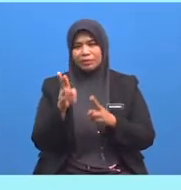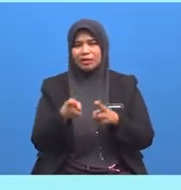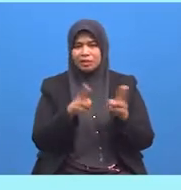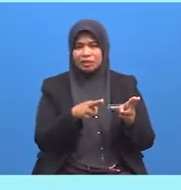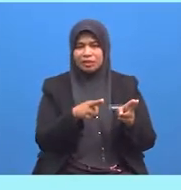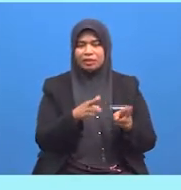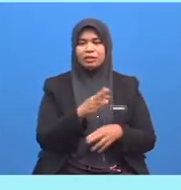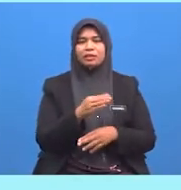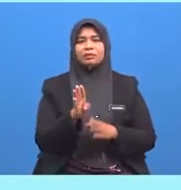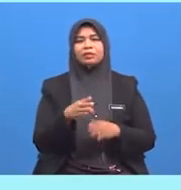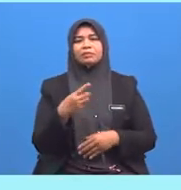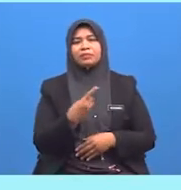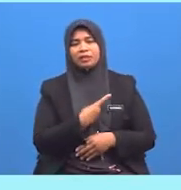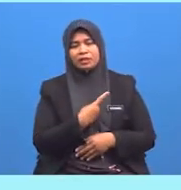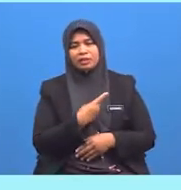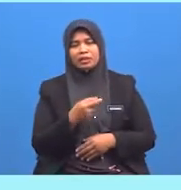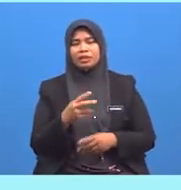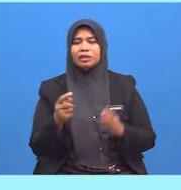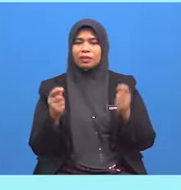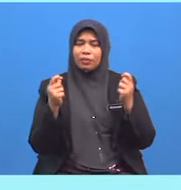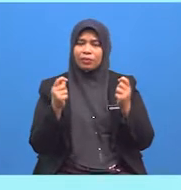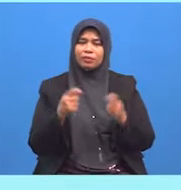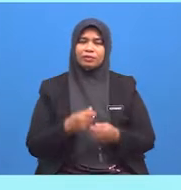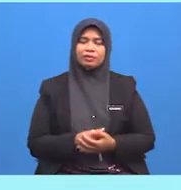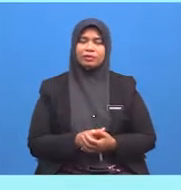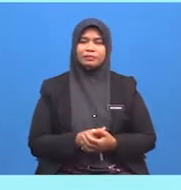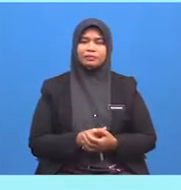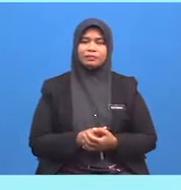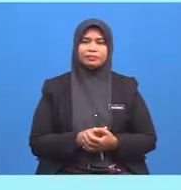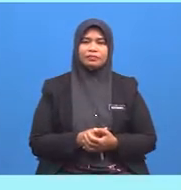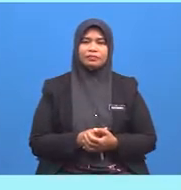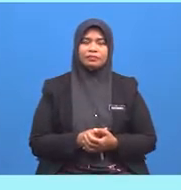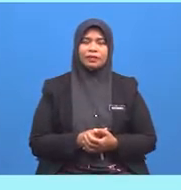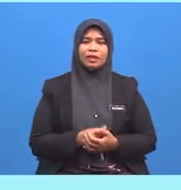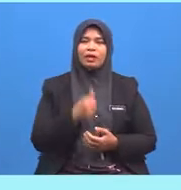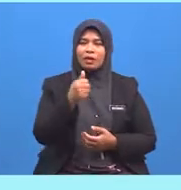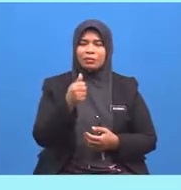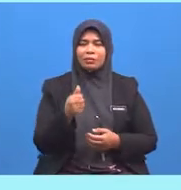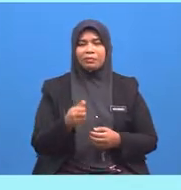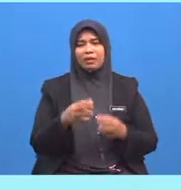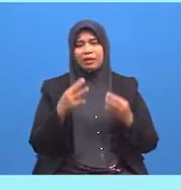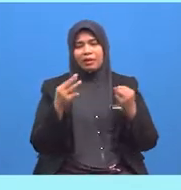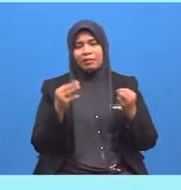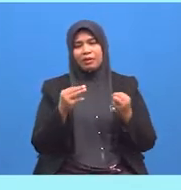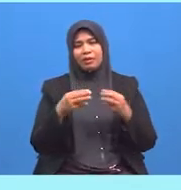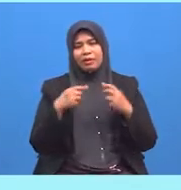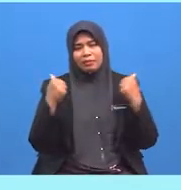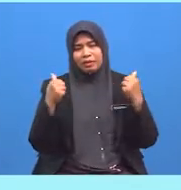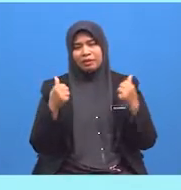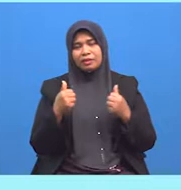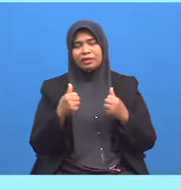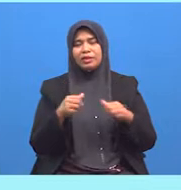merancang dan berpendirian Teguh woah bagus kamu memang hebat